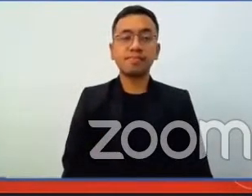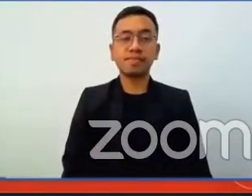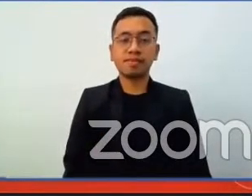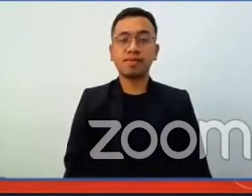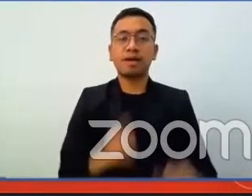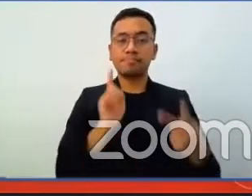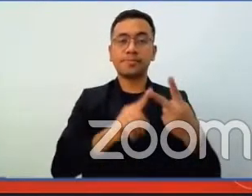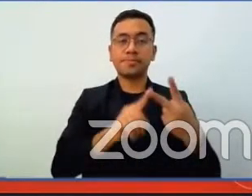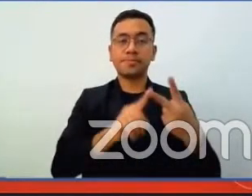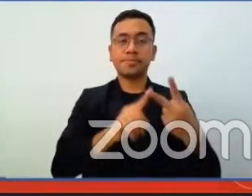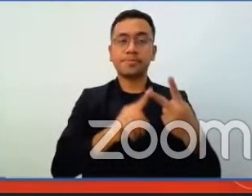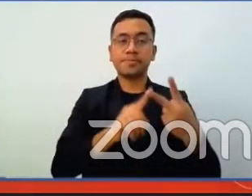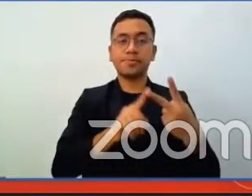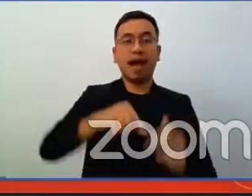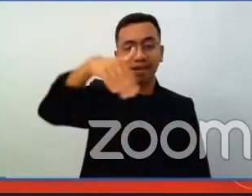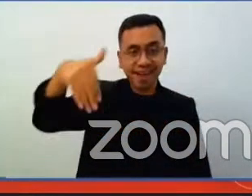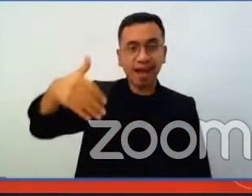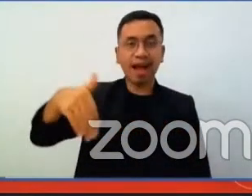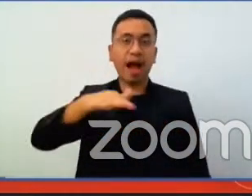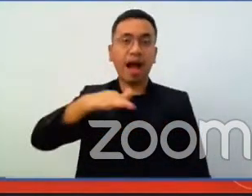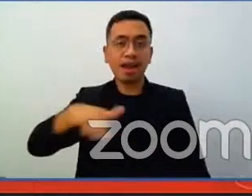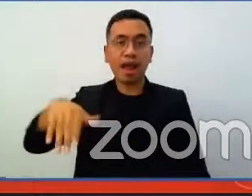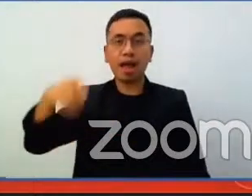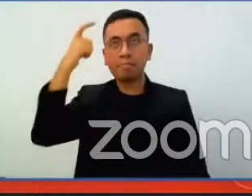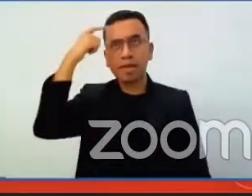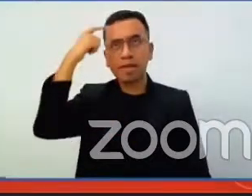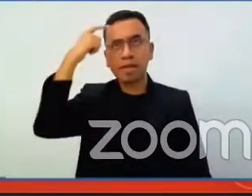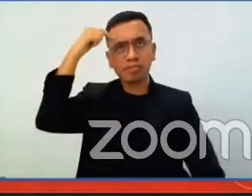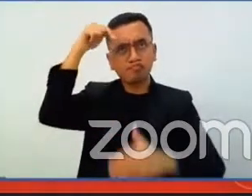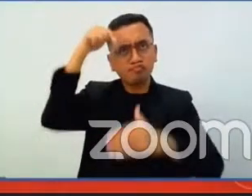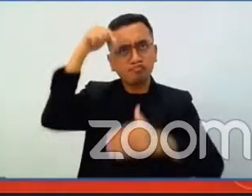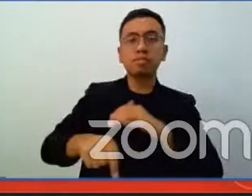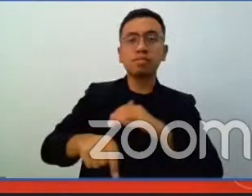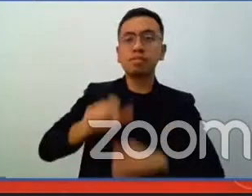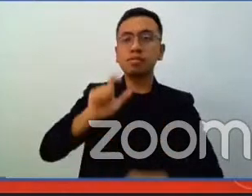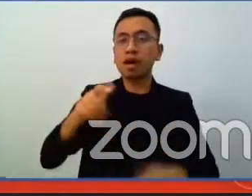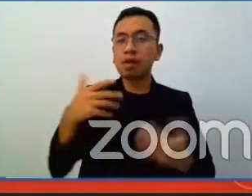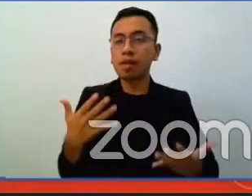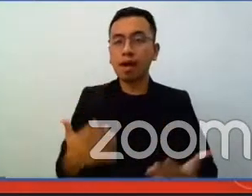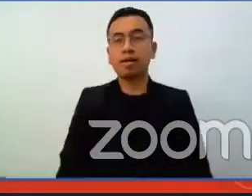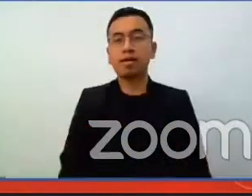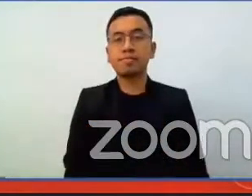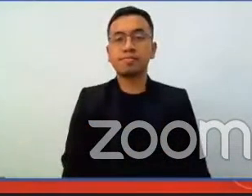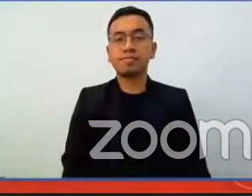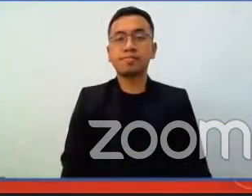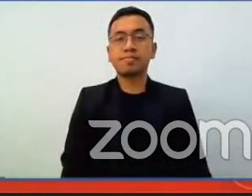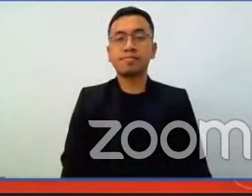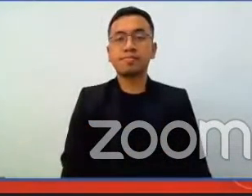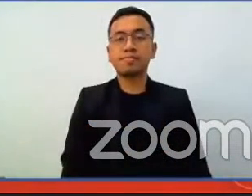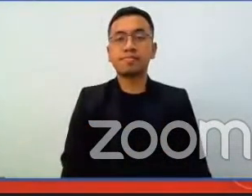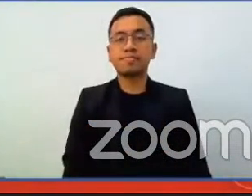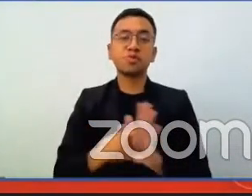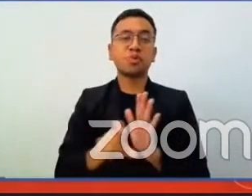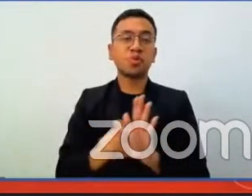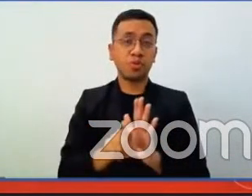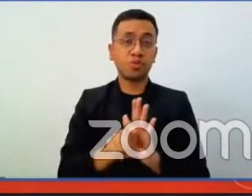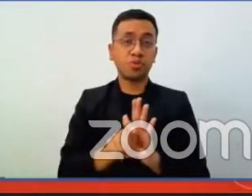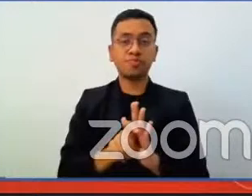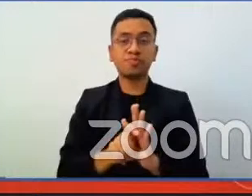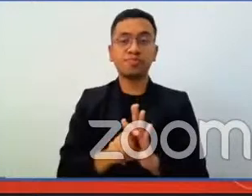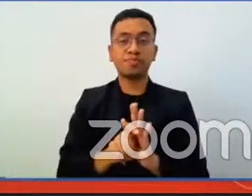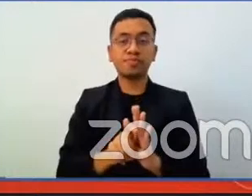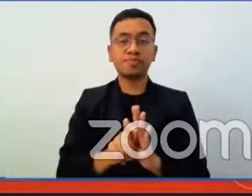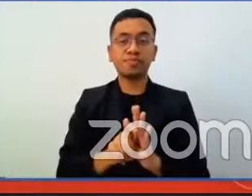kedua, mengajak anak berpikir kritis. Bagaimana anak kritis? Ya, tentunya harus